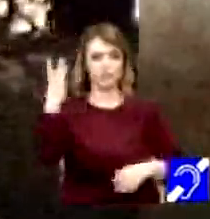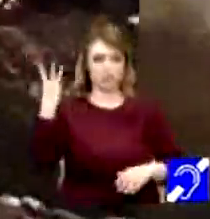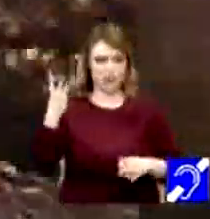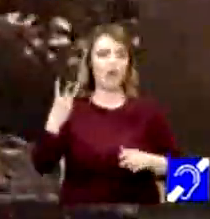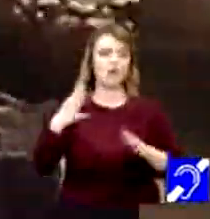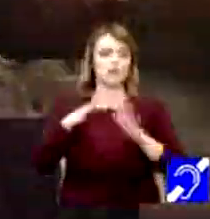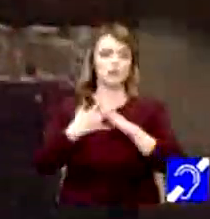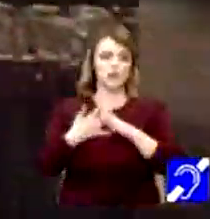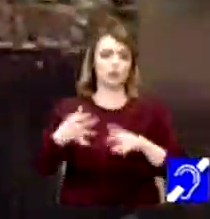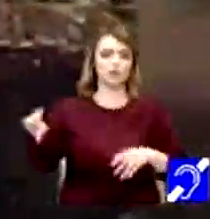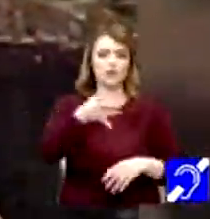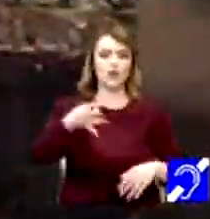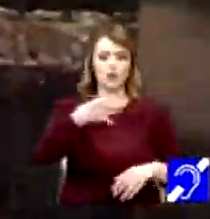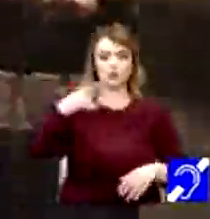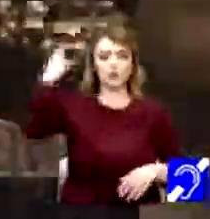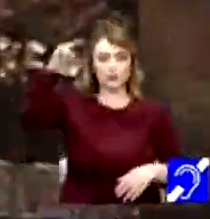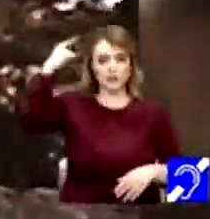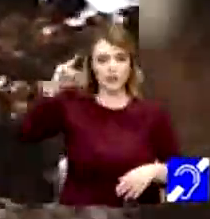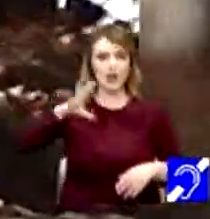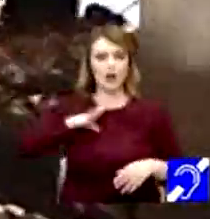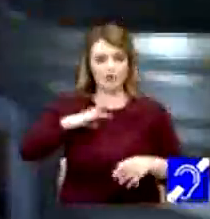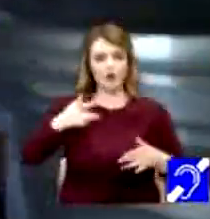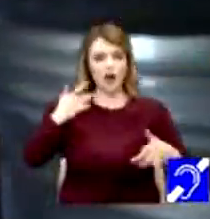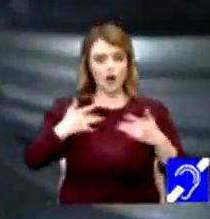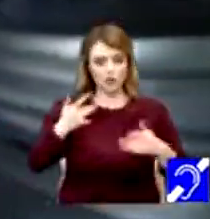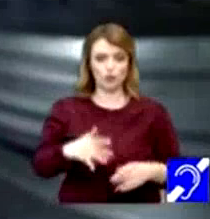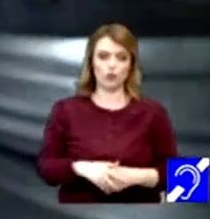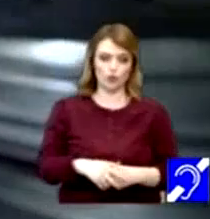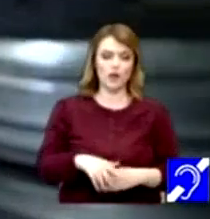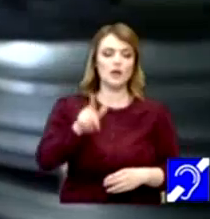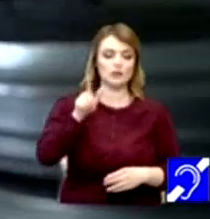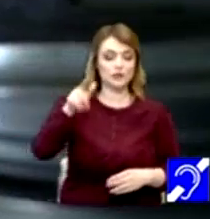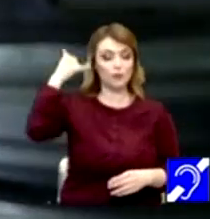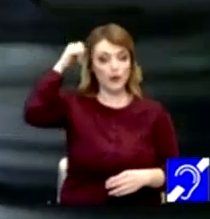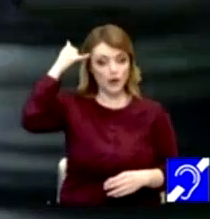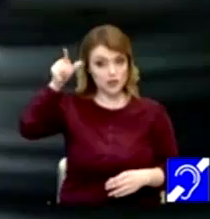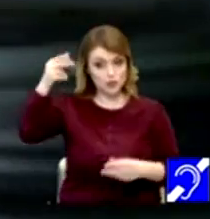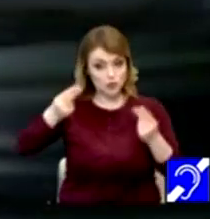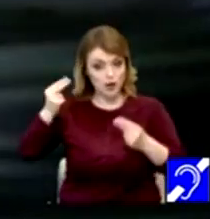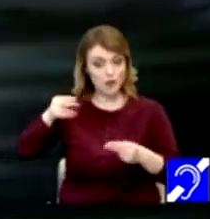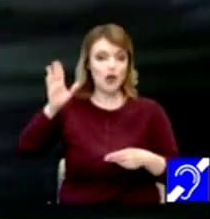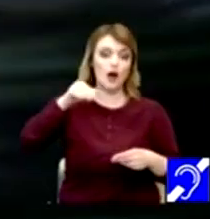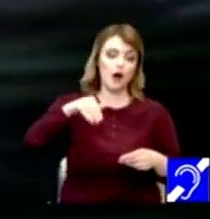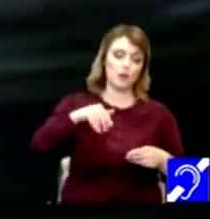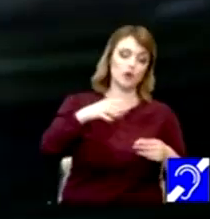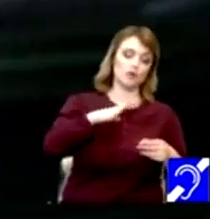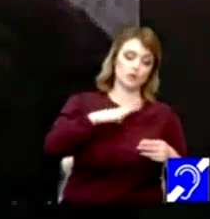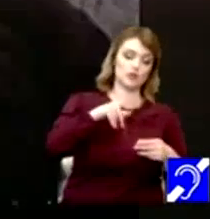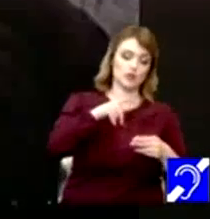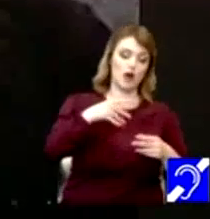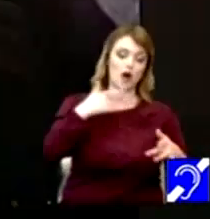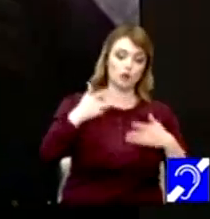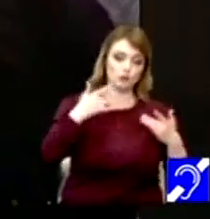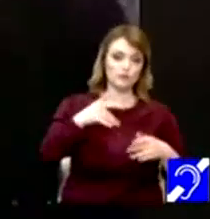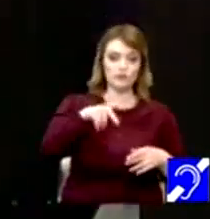satul Vaduleca din raionul Telenești. A fost actor la Teatrul Național Vasile Alexandrii din Bălți, iar apoi la Teatrul Alexei Mateievici.